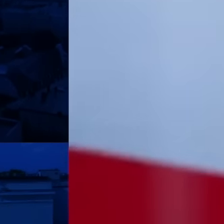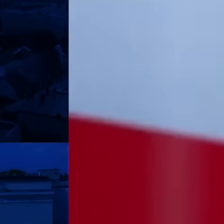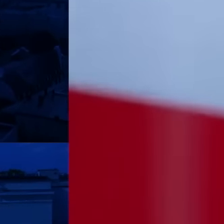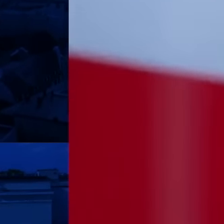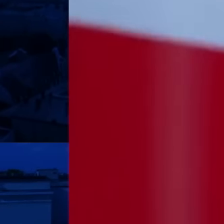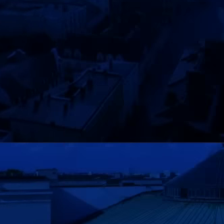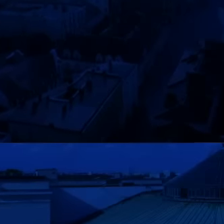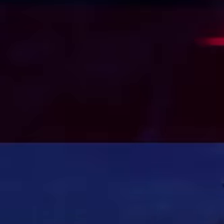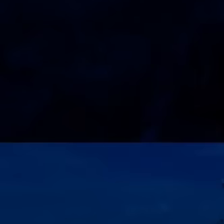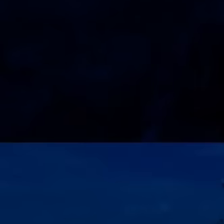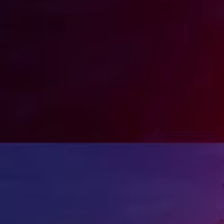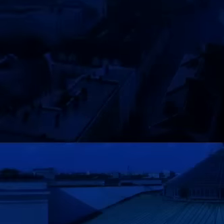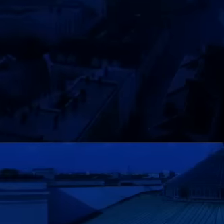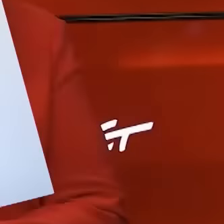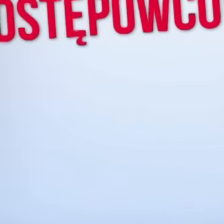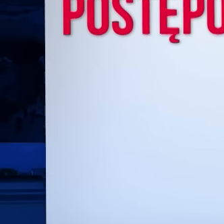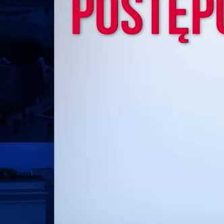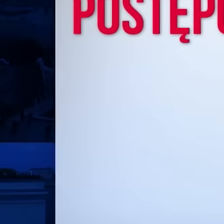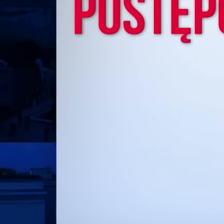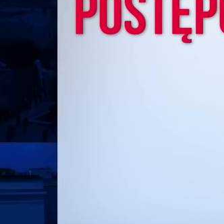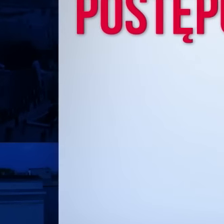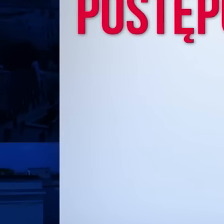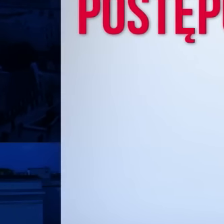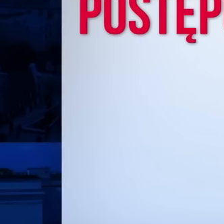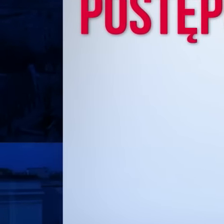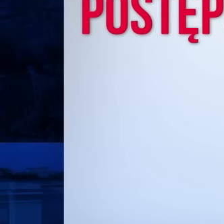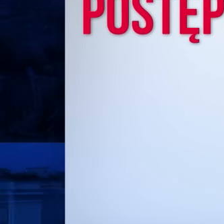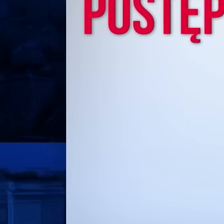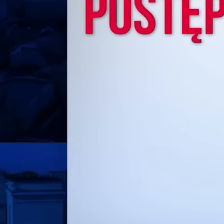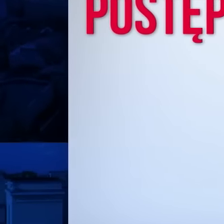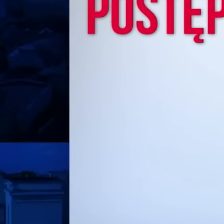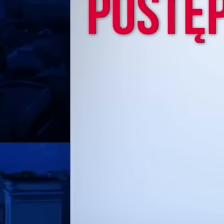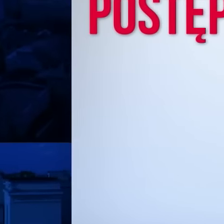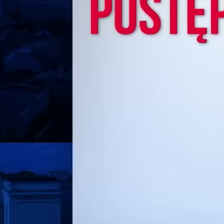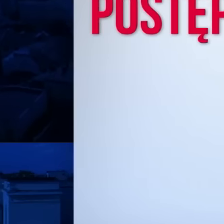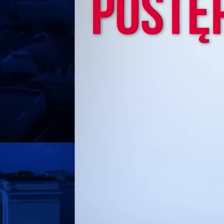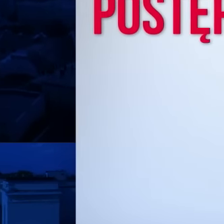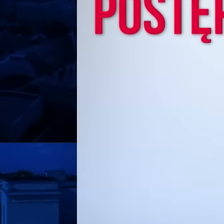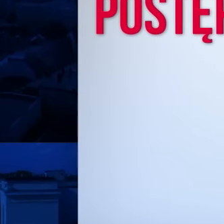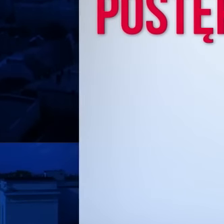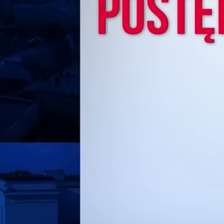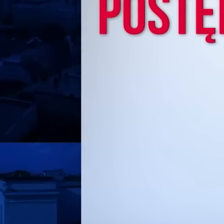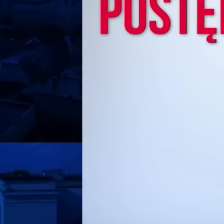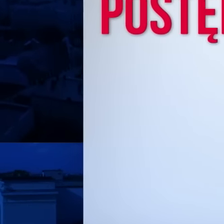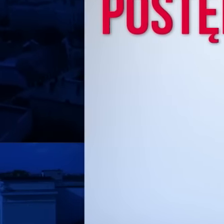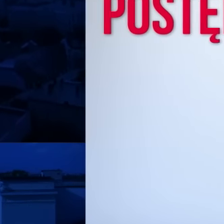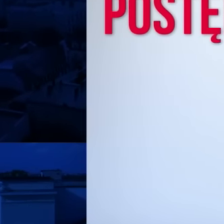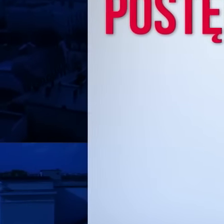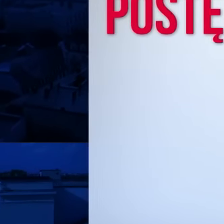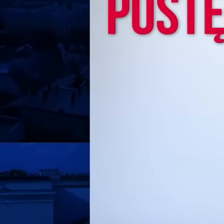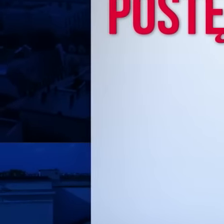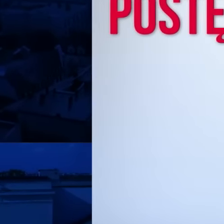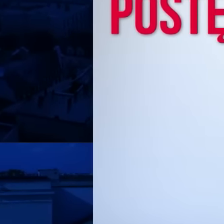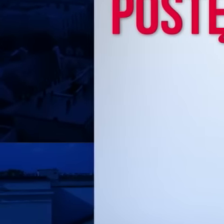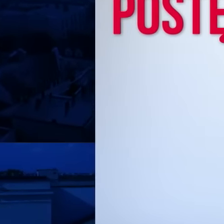pod hasłem obniżek tych opłat. Niepewny los niektórych postępowych polityków koalicji 13 grudnia. Znane z postępowych poglądów osoby mogą